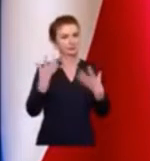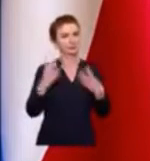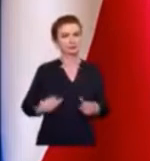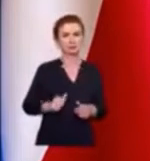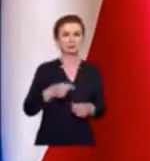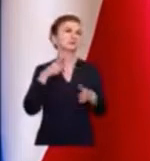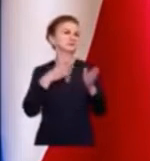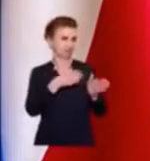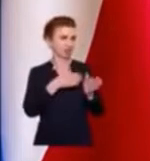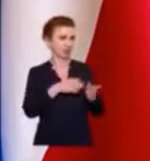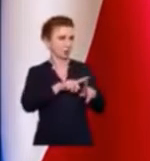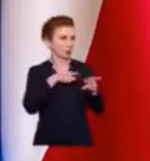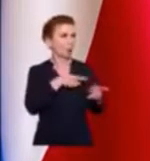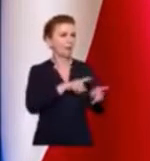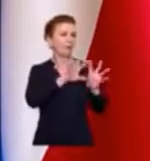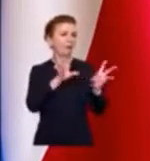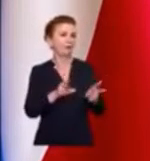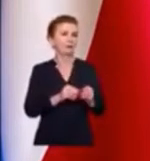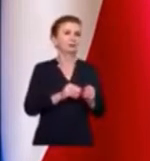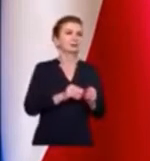tym kierunku wszystko